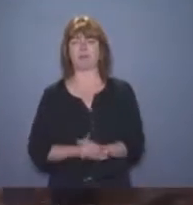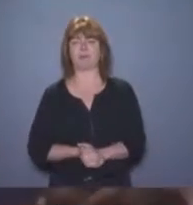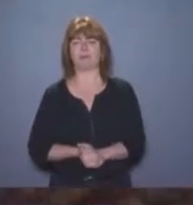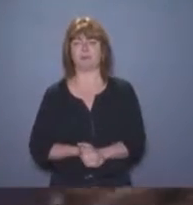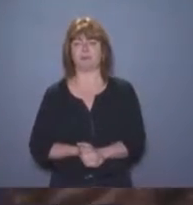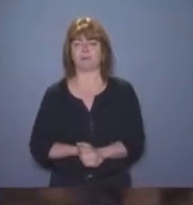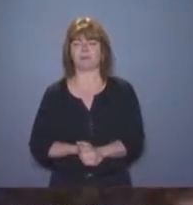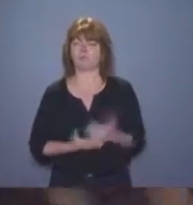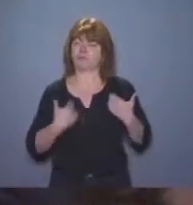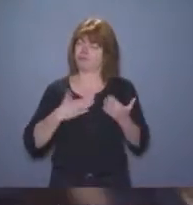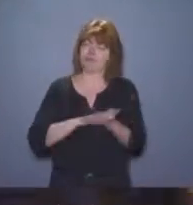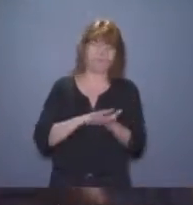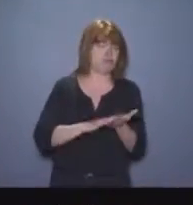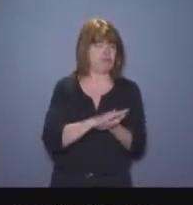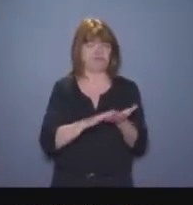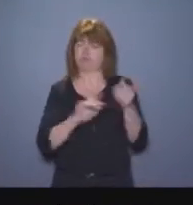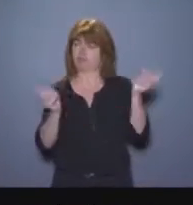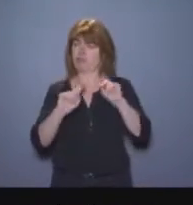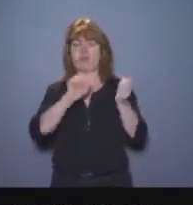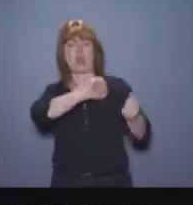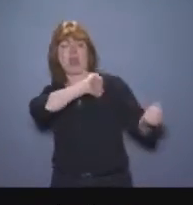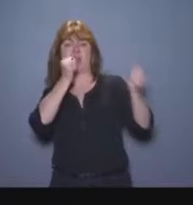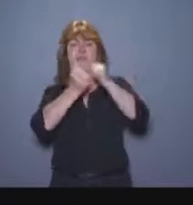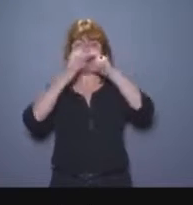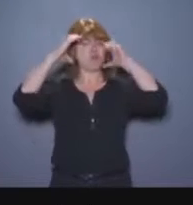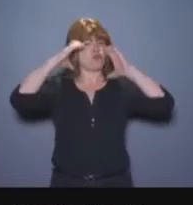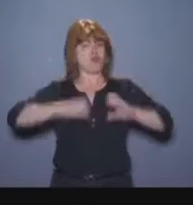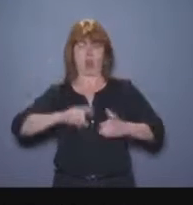fera pas si c'est moi.